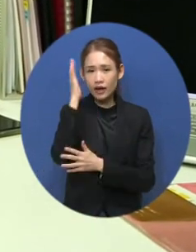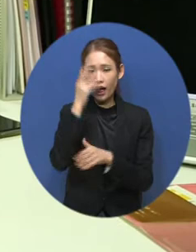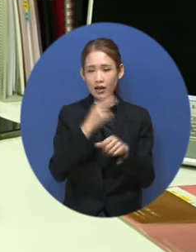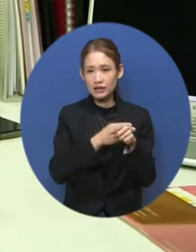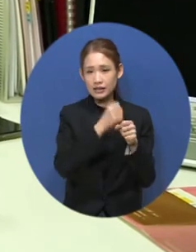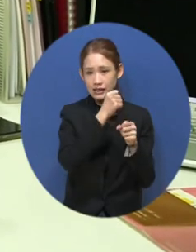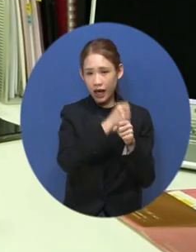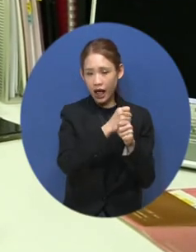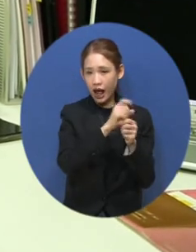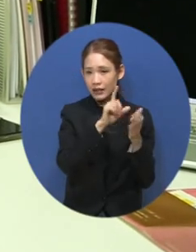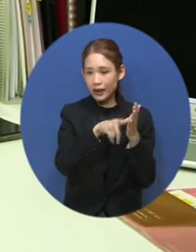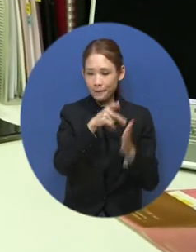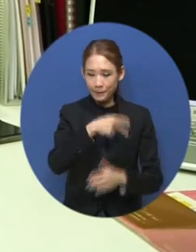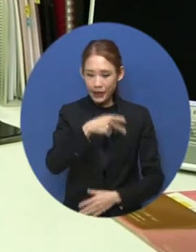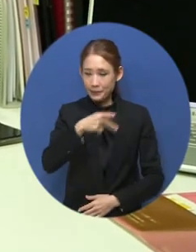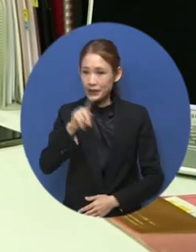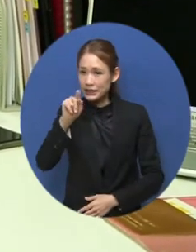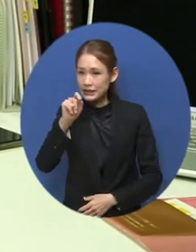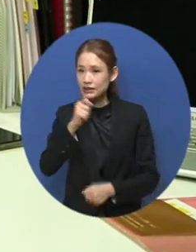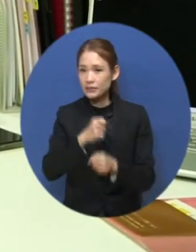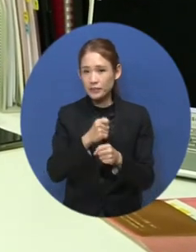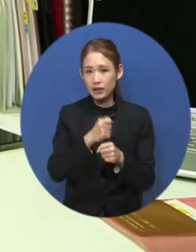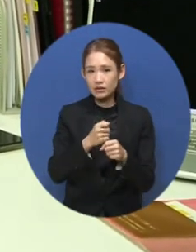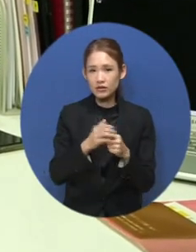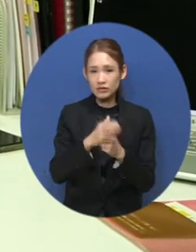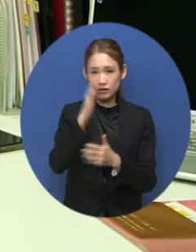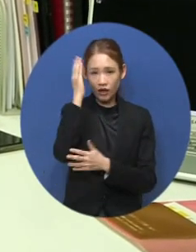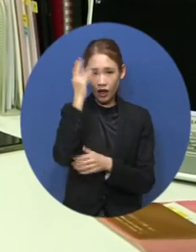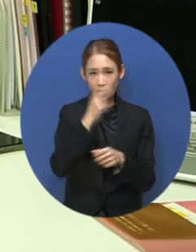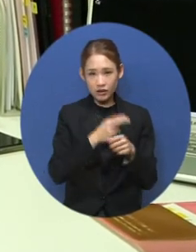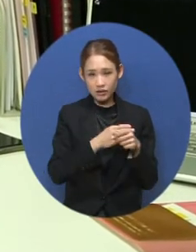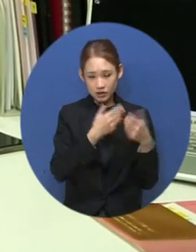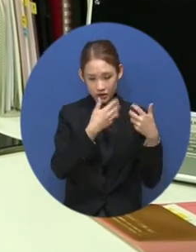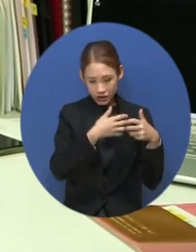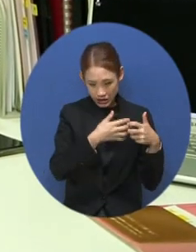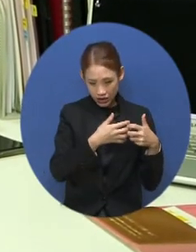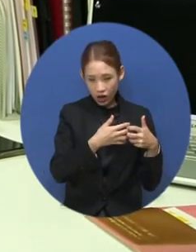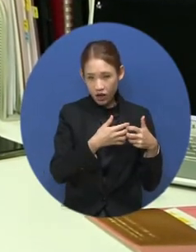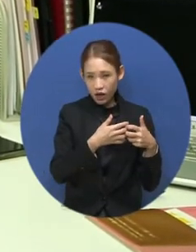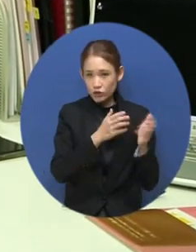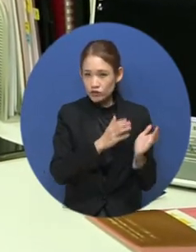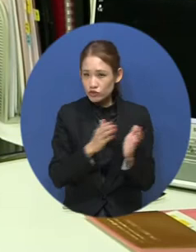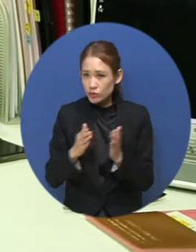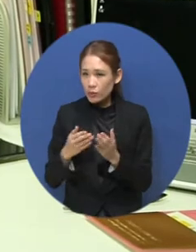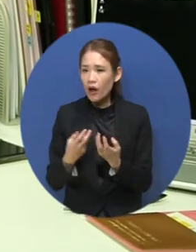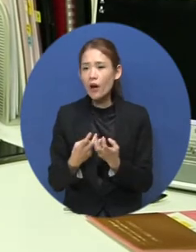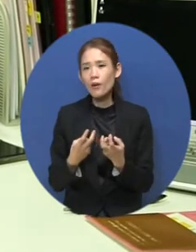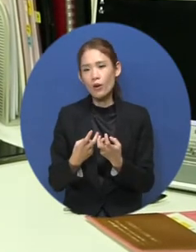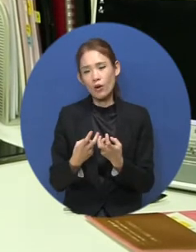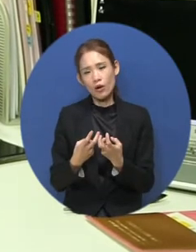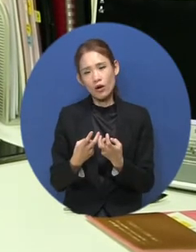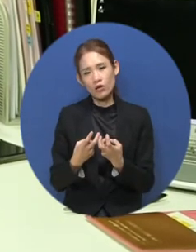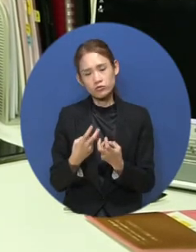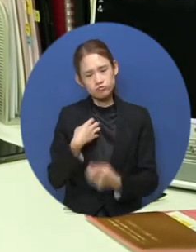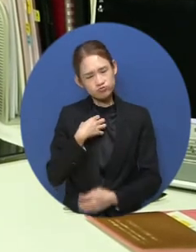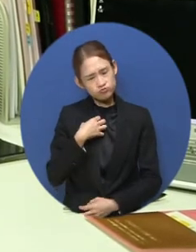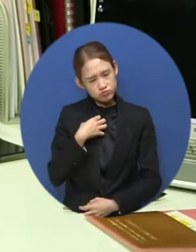건지, 그 다음에 뭐 강의 기자재 준비는 어떻게 해야 될 건지, 그런 것들을 많이 걱정을